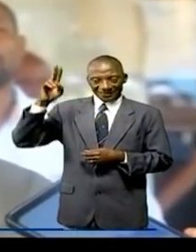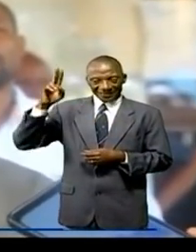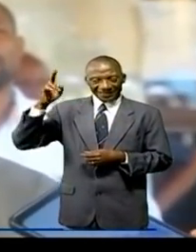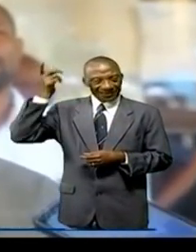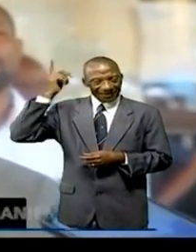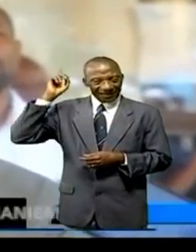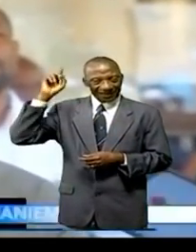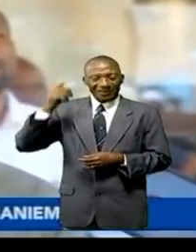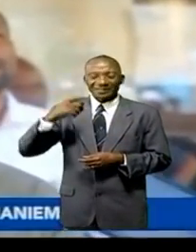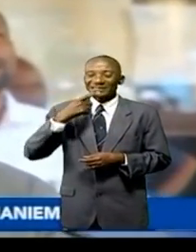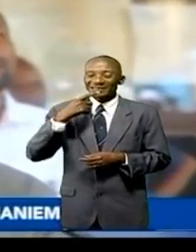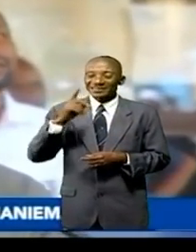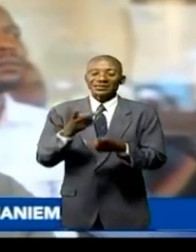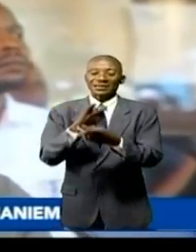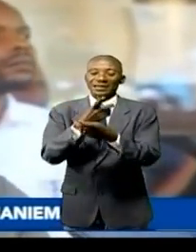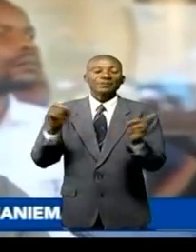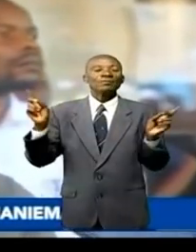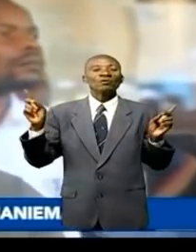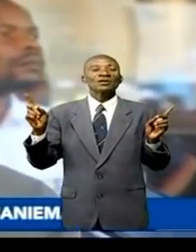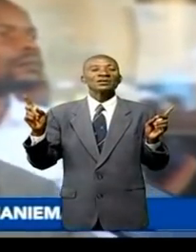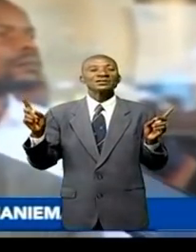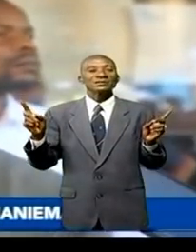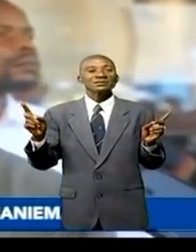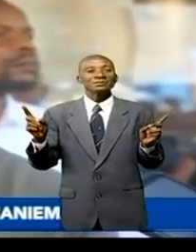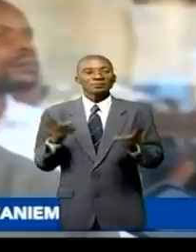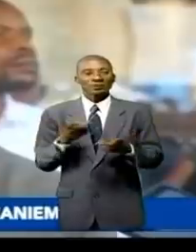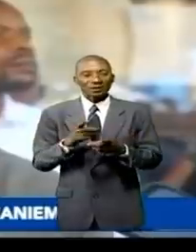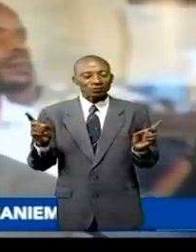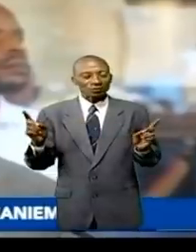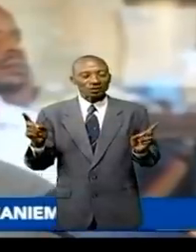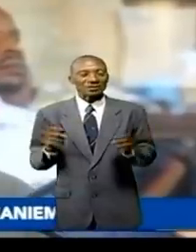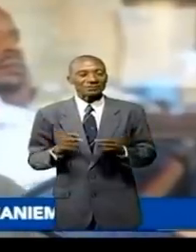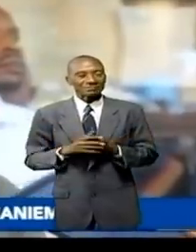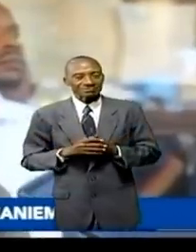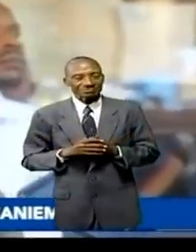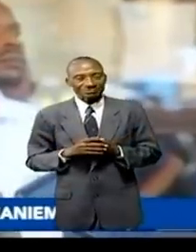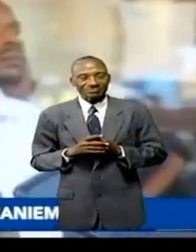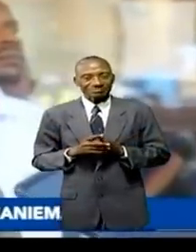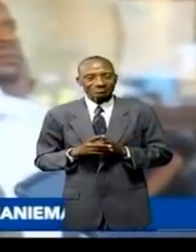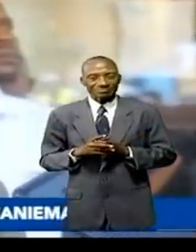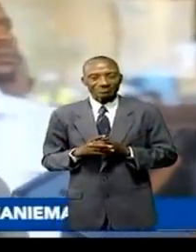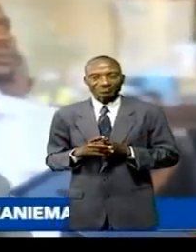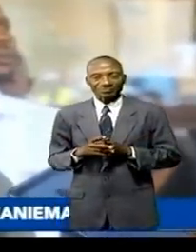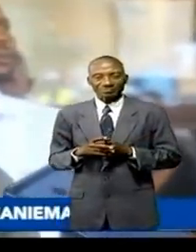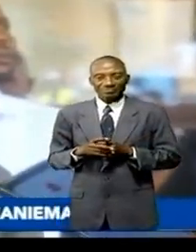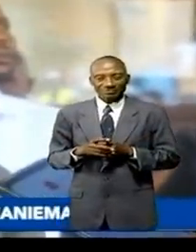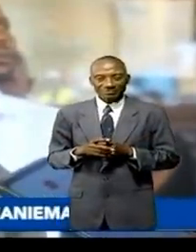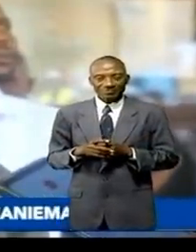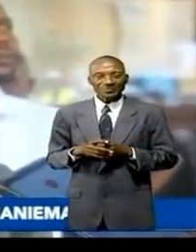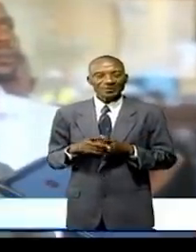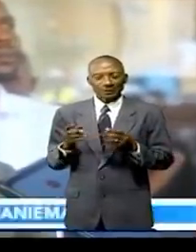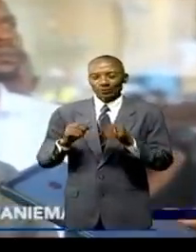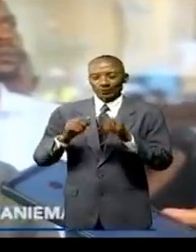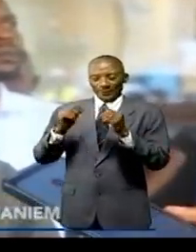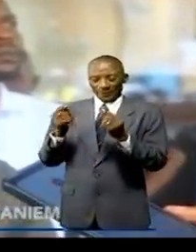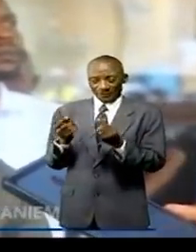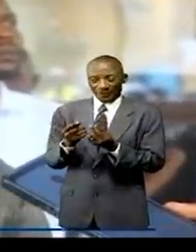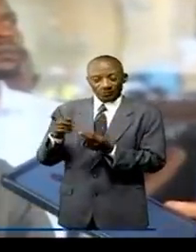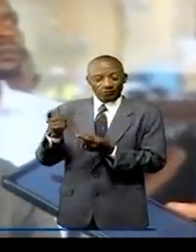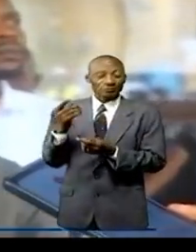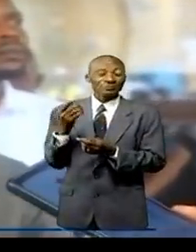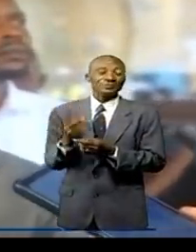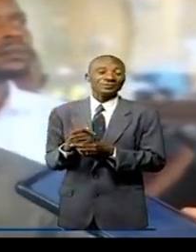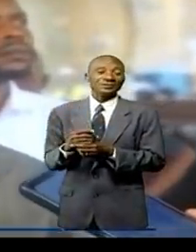pas accepter un groupe d'individus qui se sont emparés du pouvoir